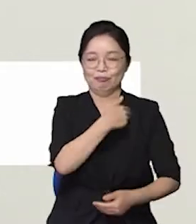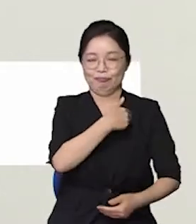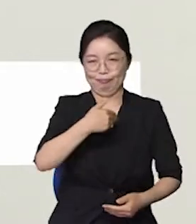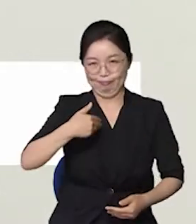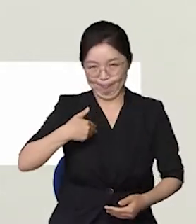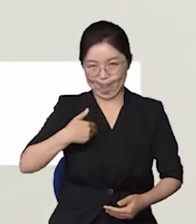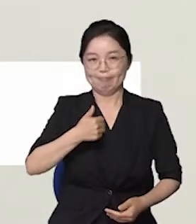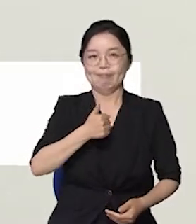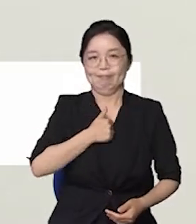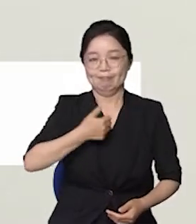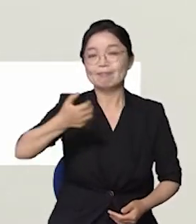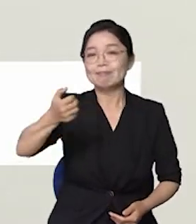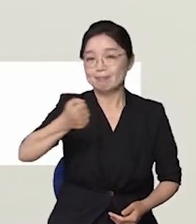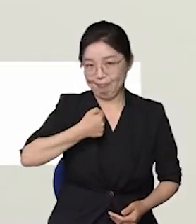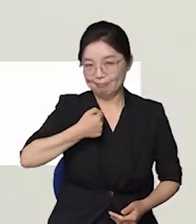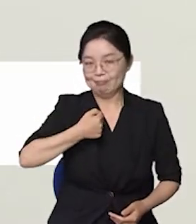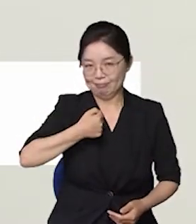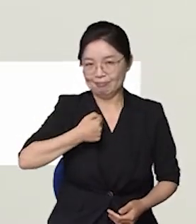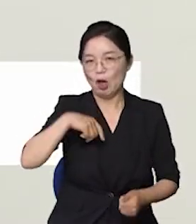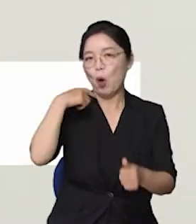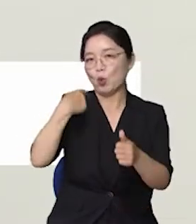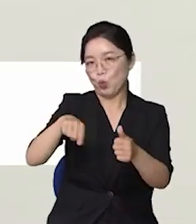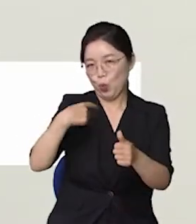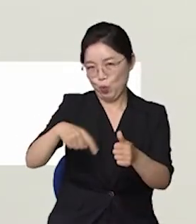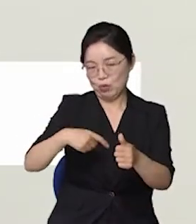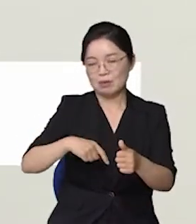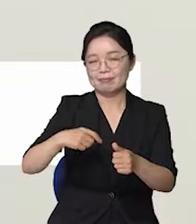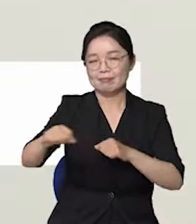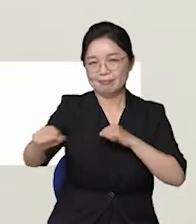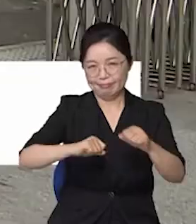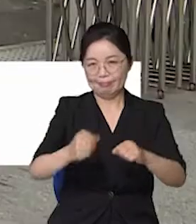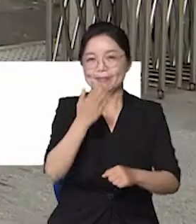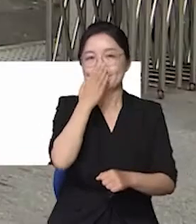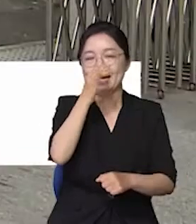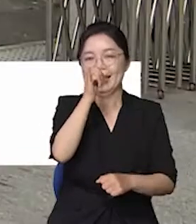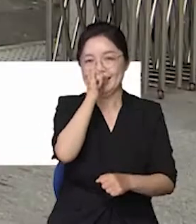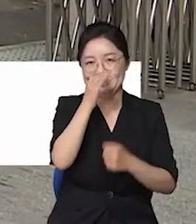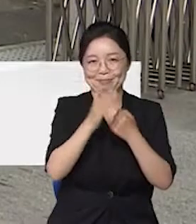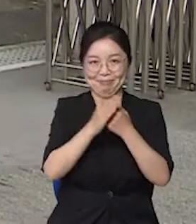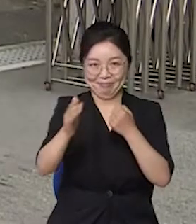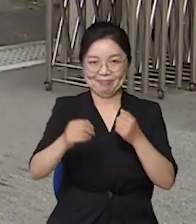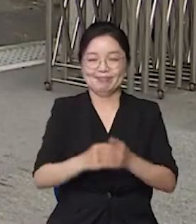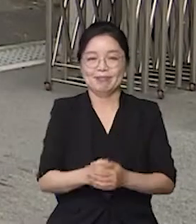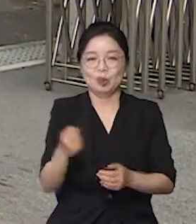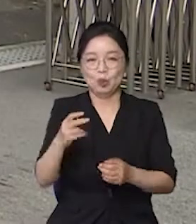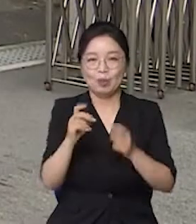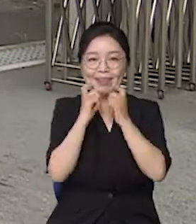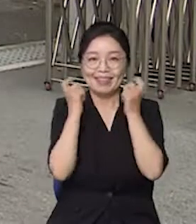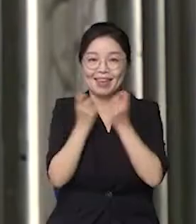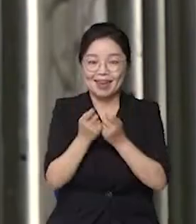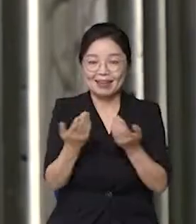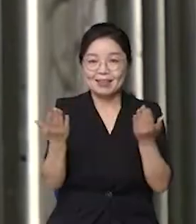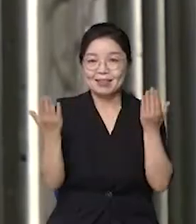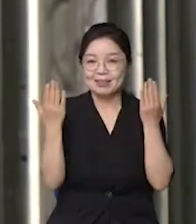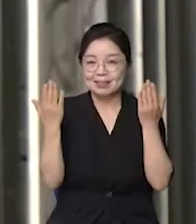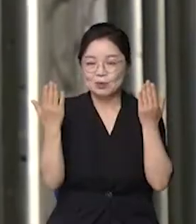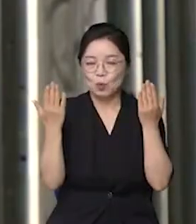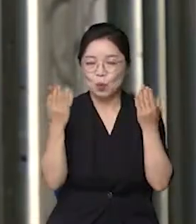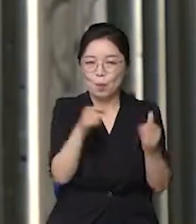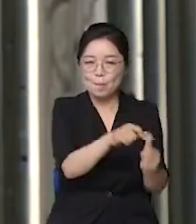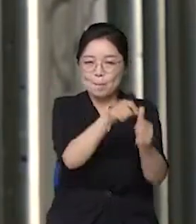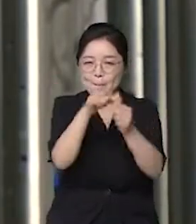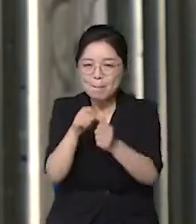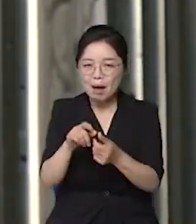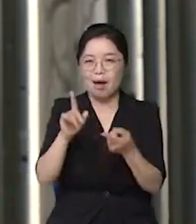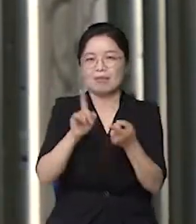당당하게 자부심을 가지고 떳떳하게 교직 생활할 수 있어서. 반면 사립학교 교사 채용을 놓고